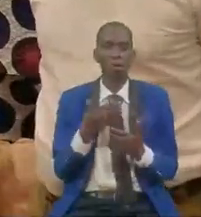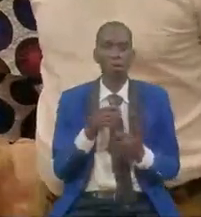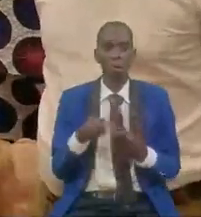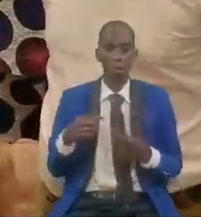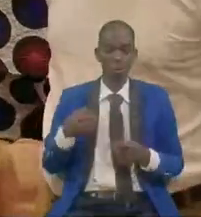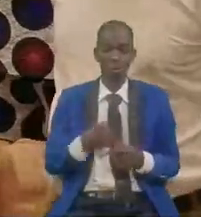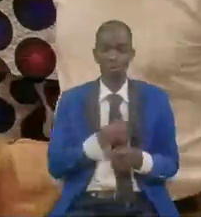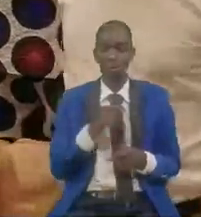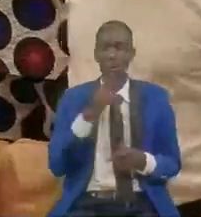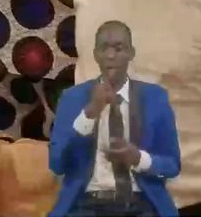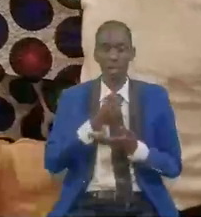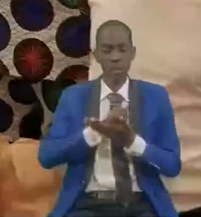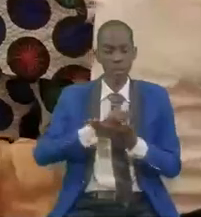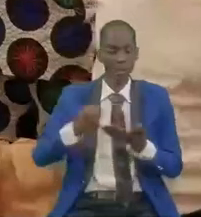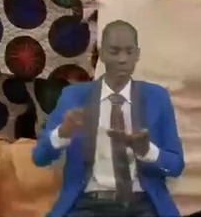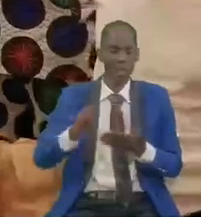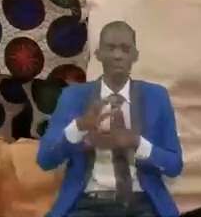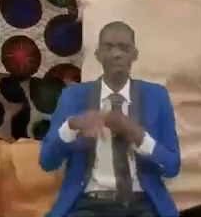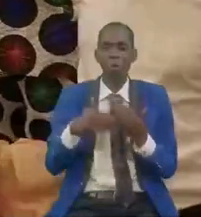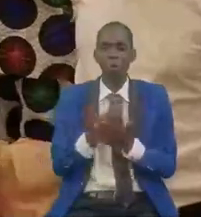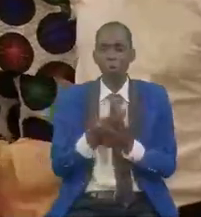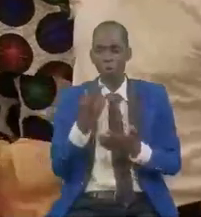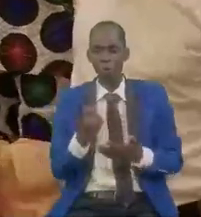toutes ces espèces du mal